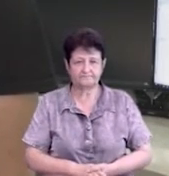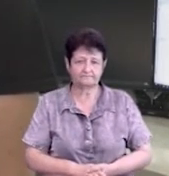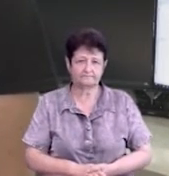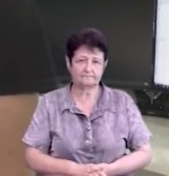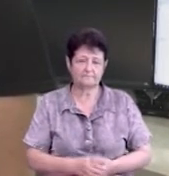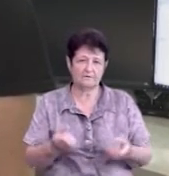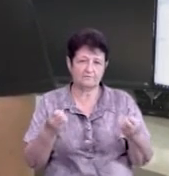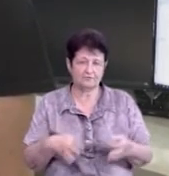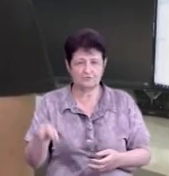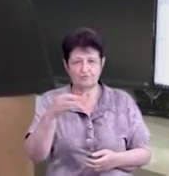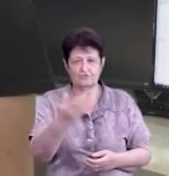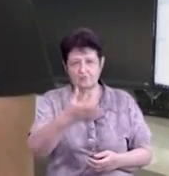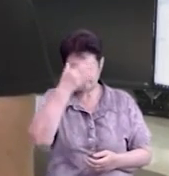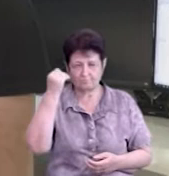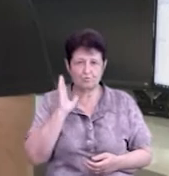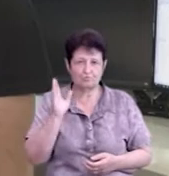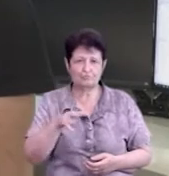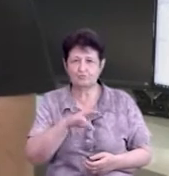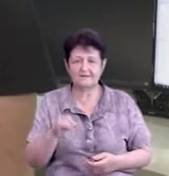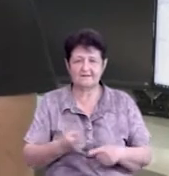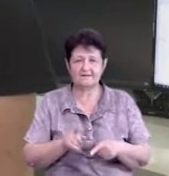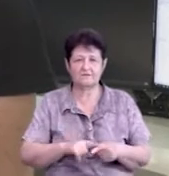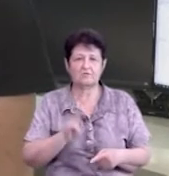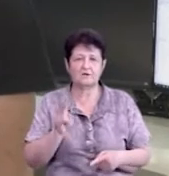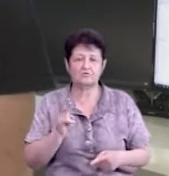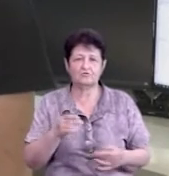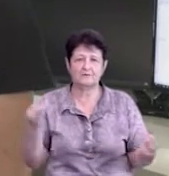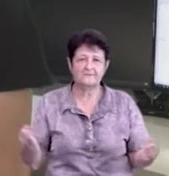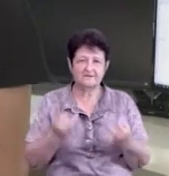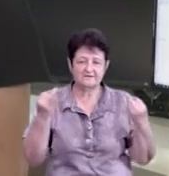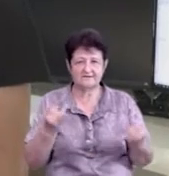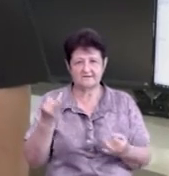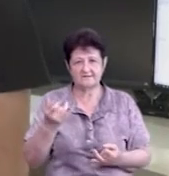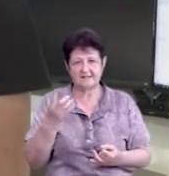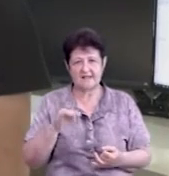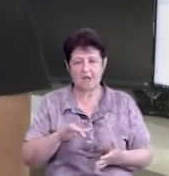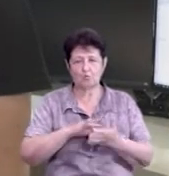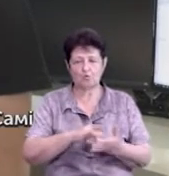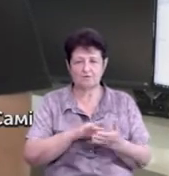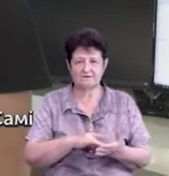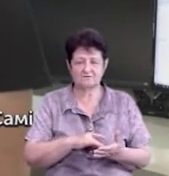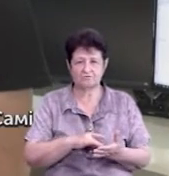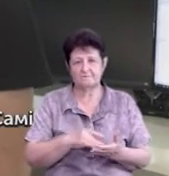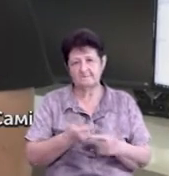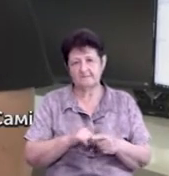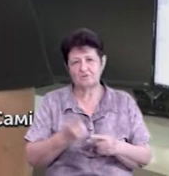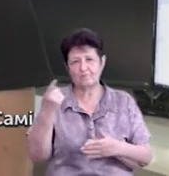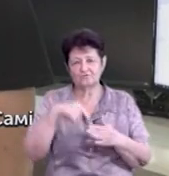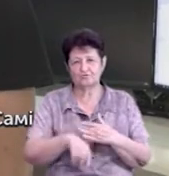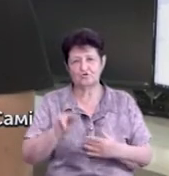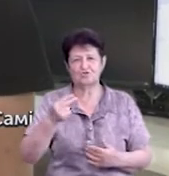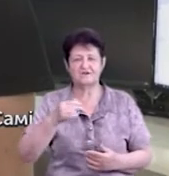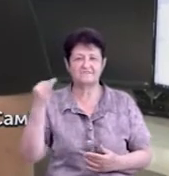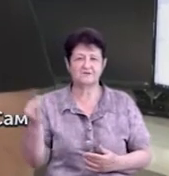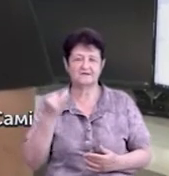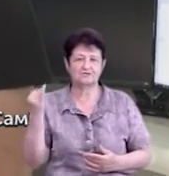инфоповод хайп, о нем забудут. Будет ли это какое-то манило для туристов, приезжих? Сложно. То есть, это внутренняя черниговская история,